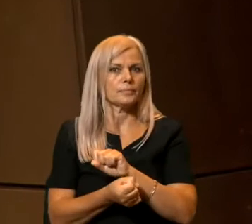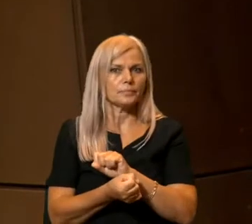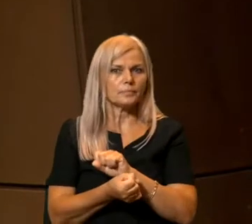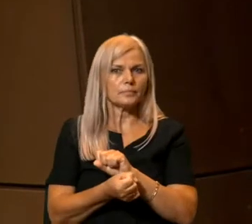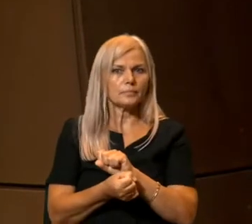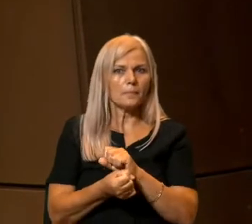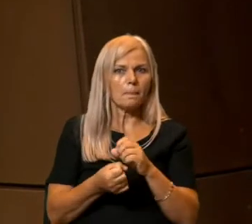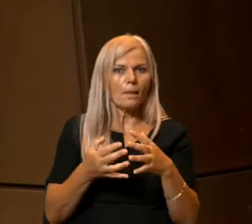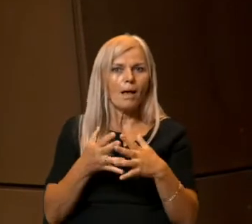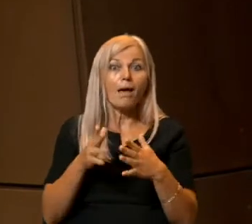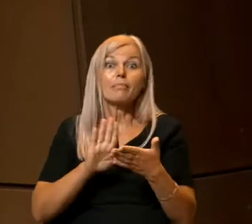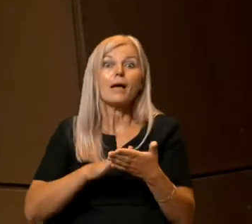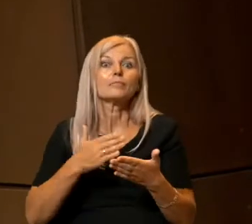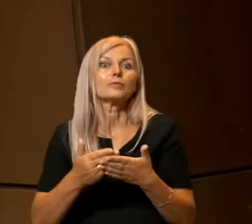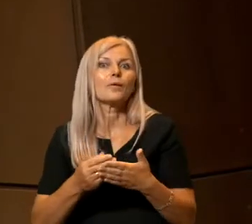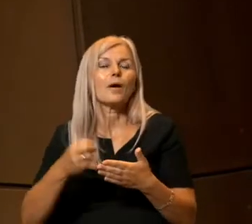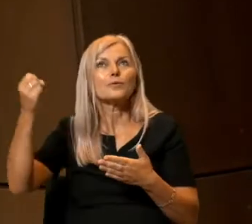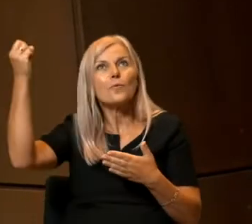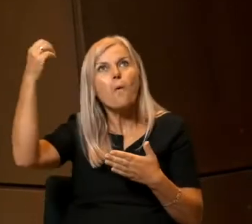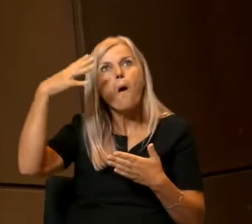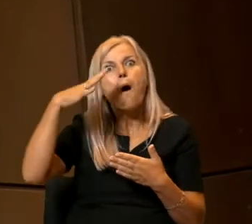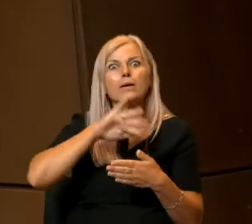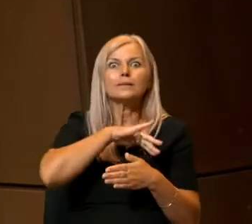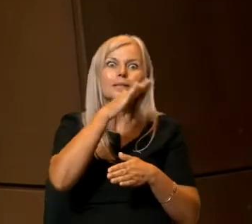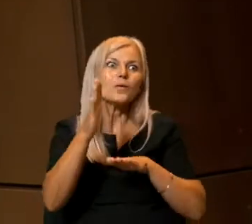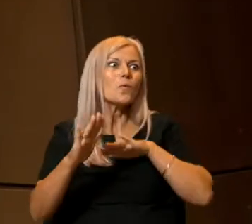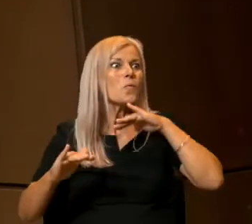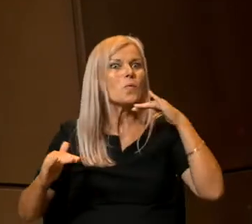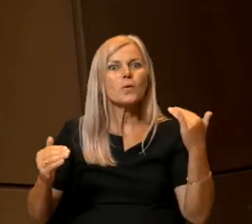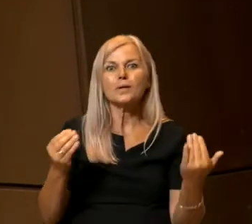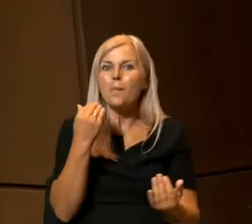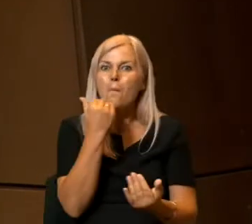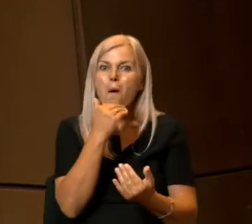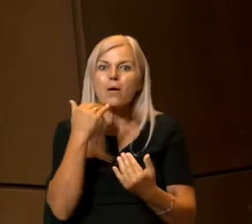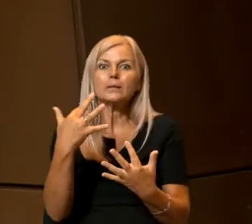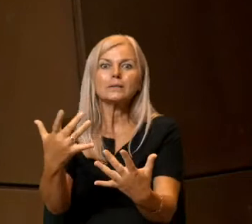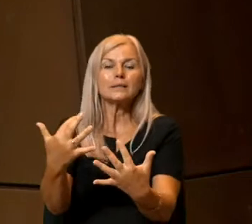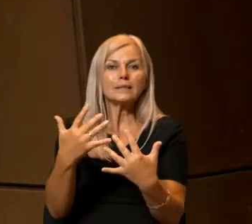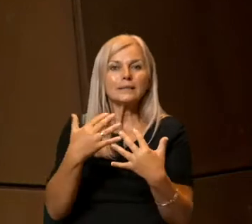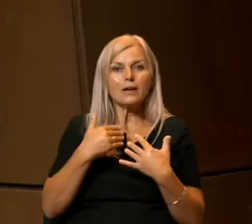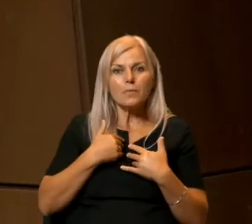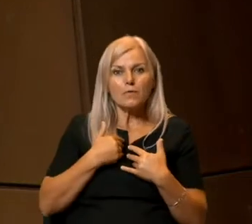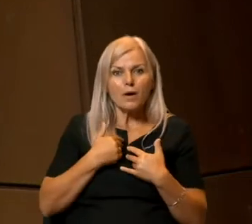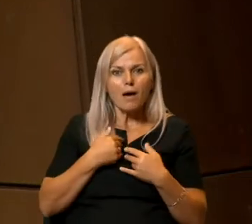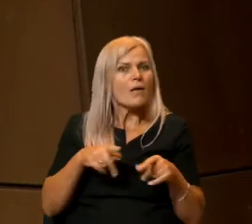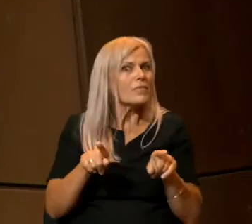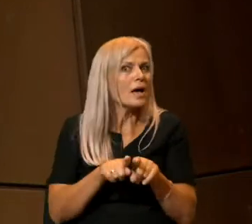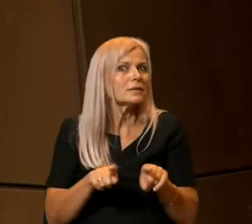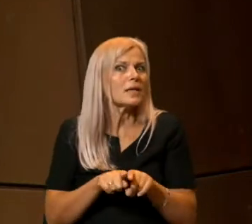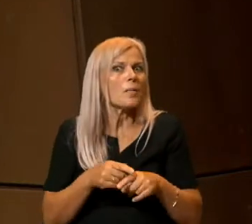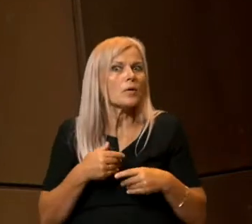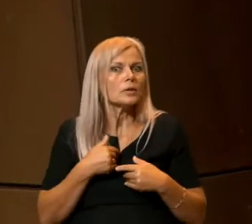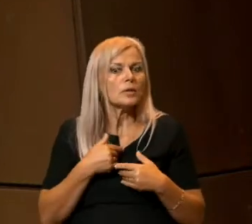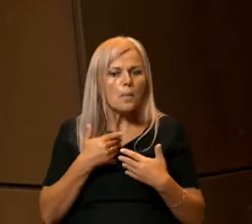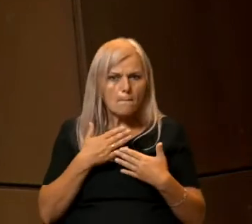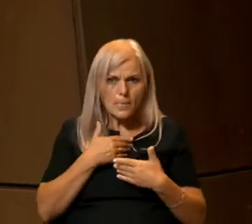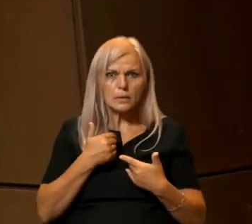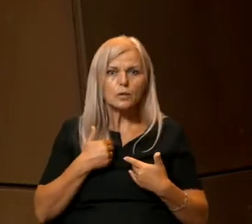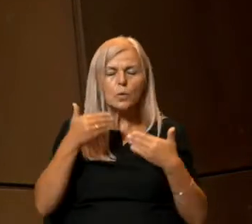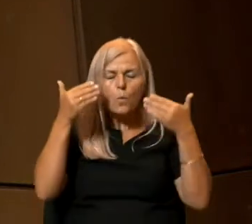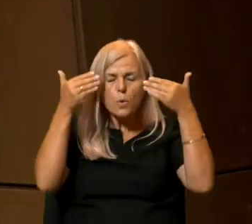jest to zachód słońca, czy góry, czy oceany, które do nas przemawiają, poruszają i otwieramy się